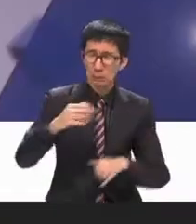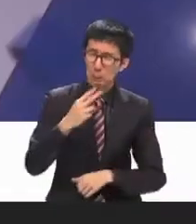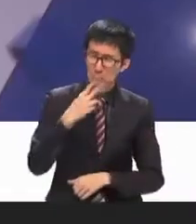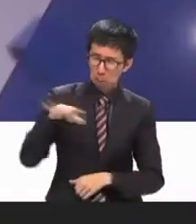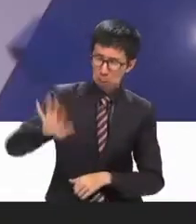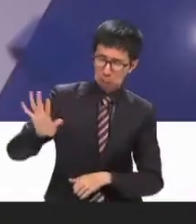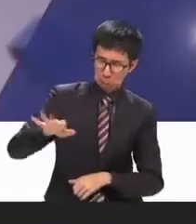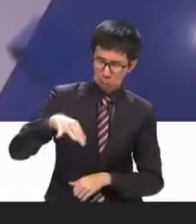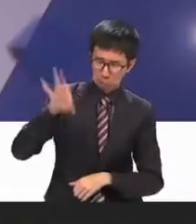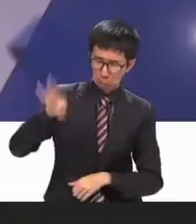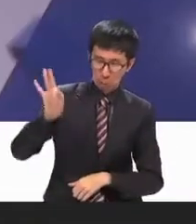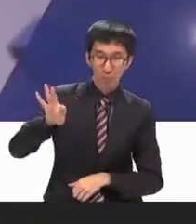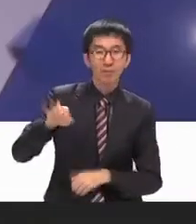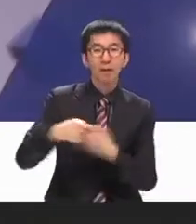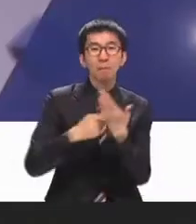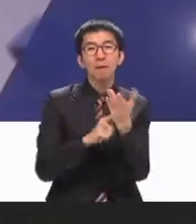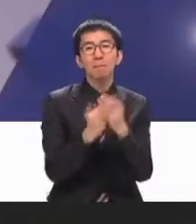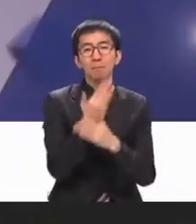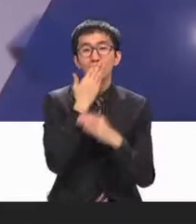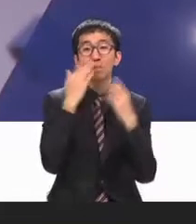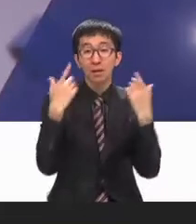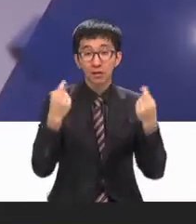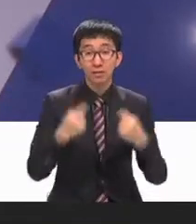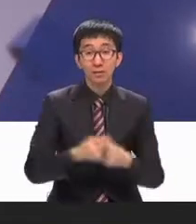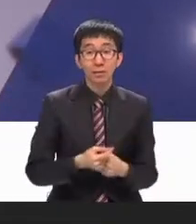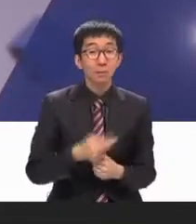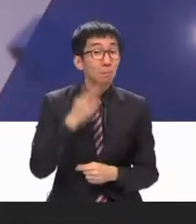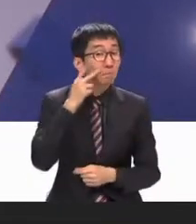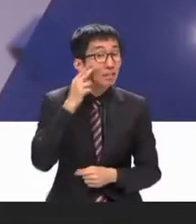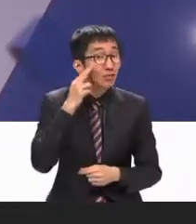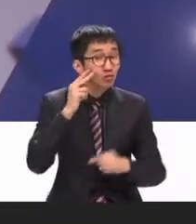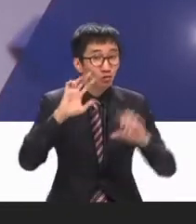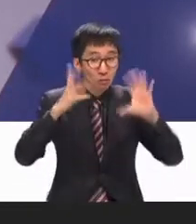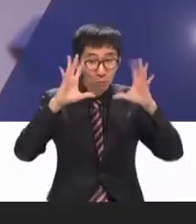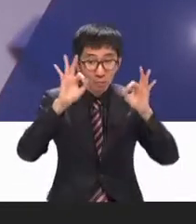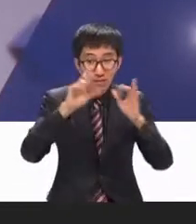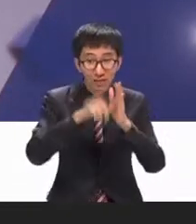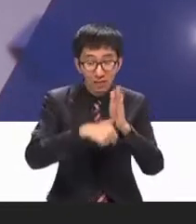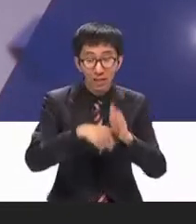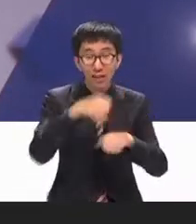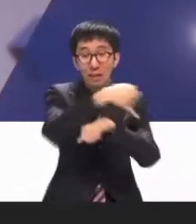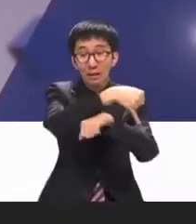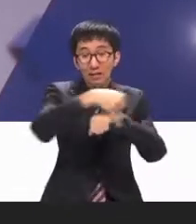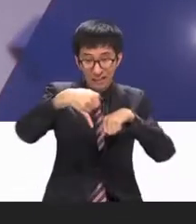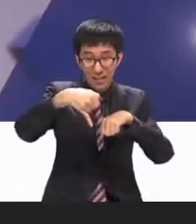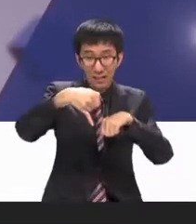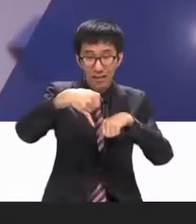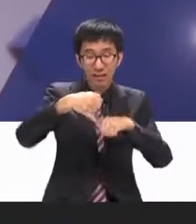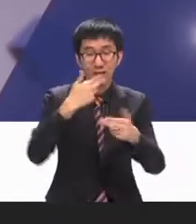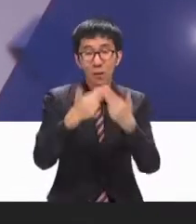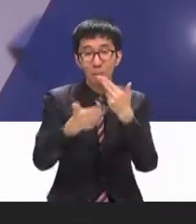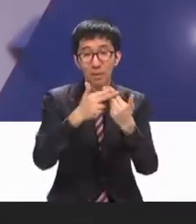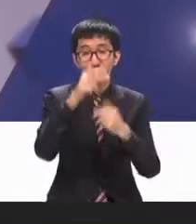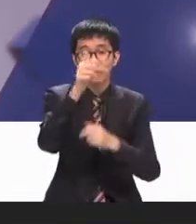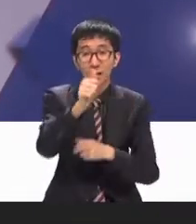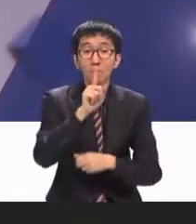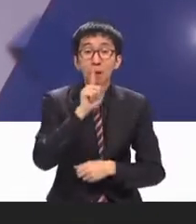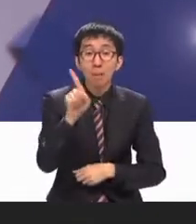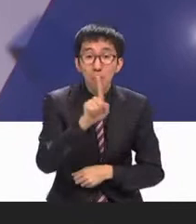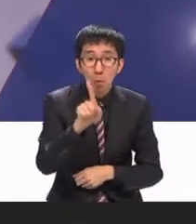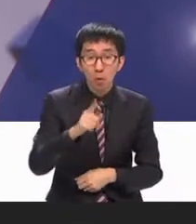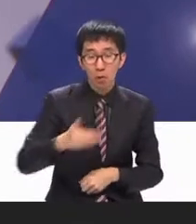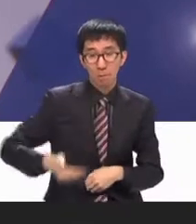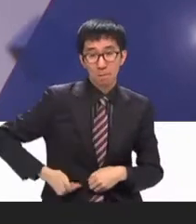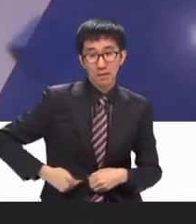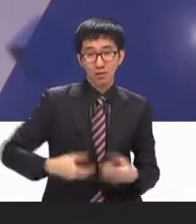없는 이제 그렇게 있는거고 예 미국 패션 그 이 디자인을 화폐 회장이 각 패션 않은데다가 어쩜 무